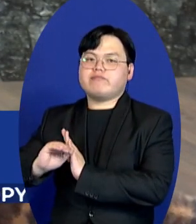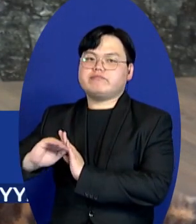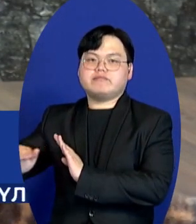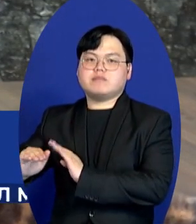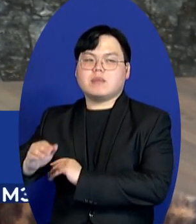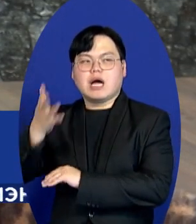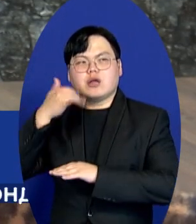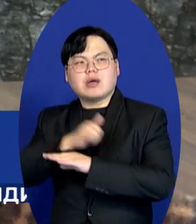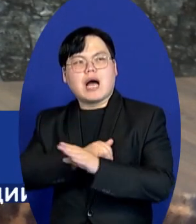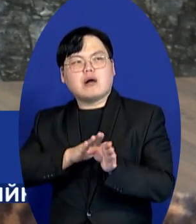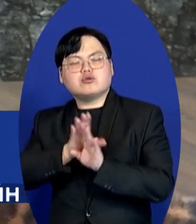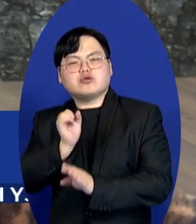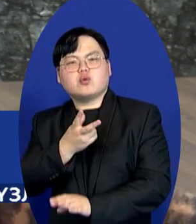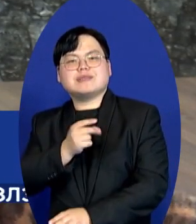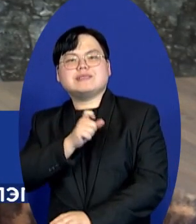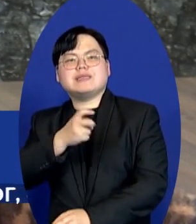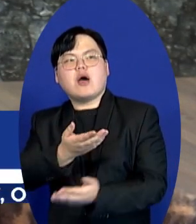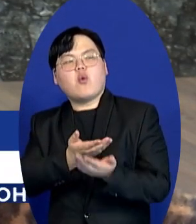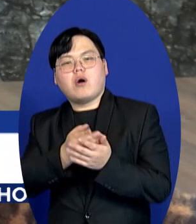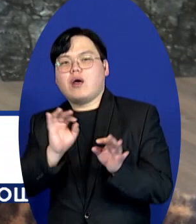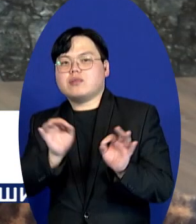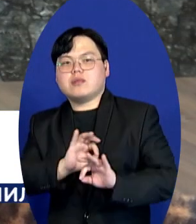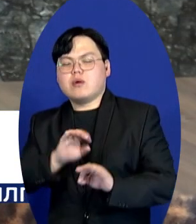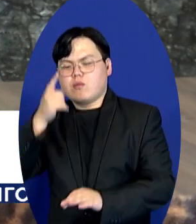гадаадын албаасны зээл авахгүйгээр одоо дотоодын